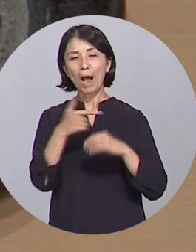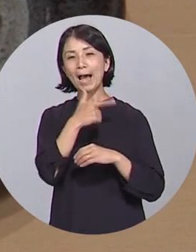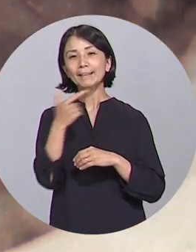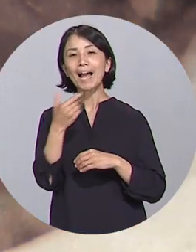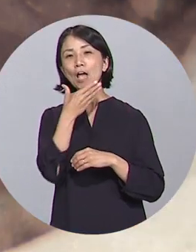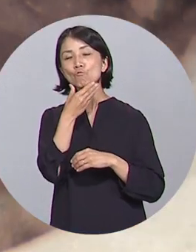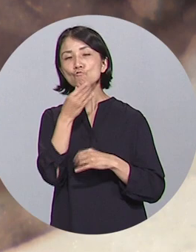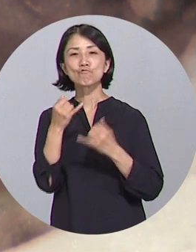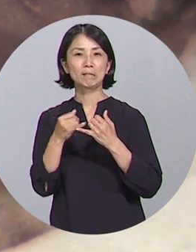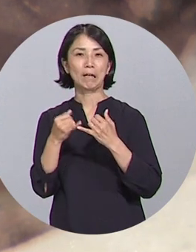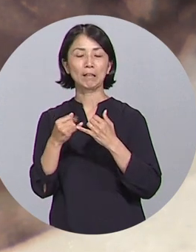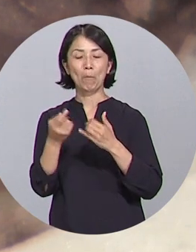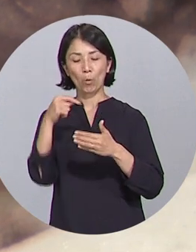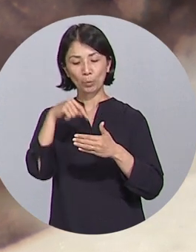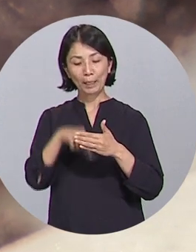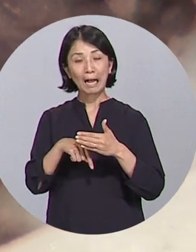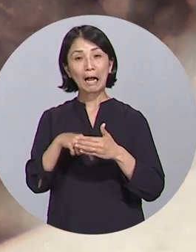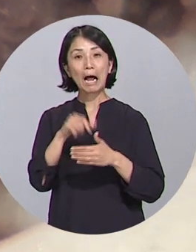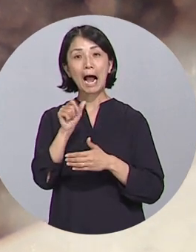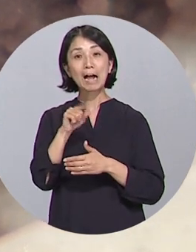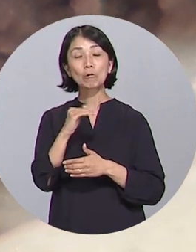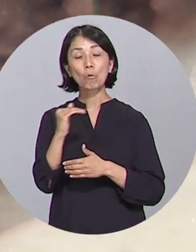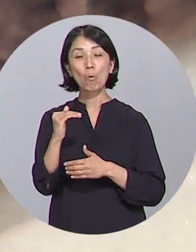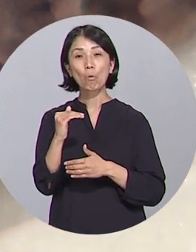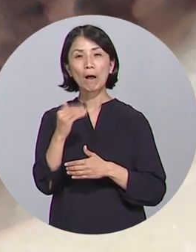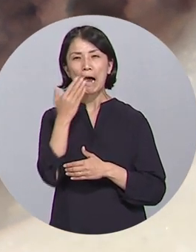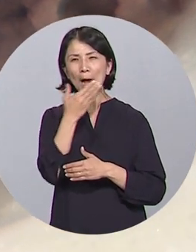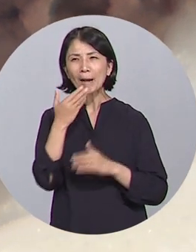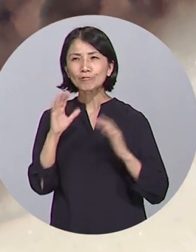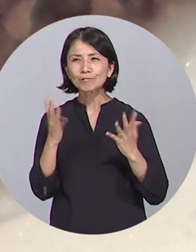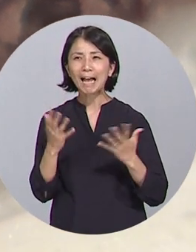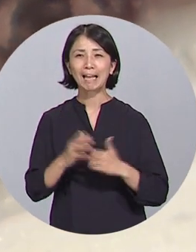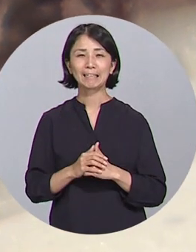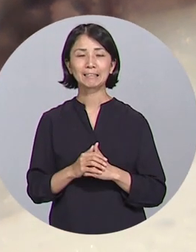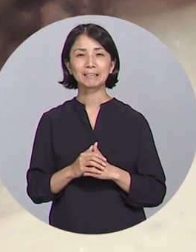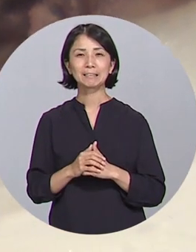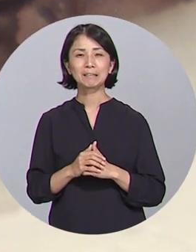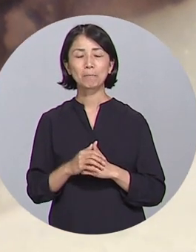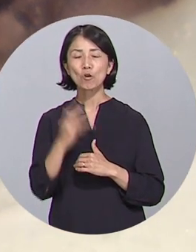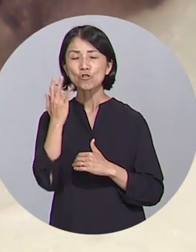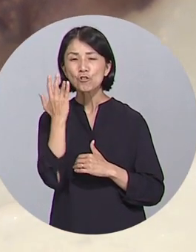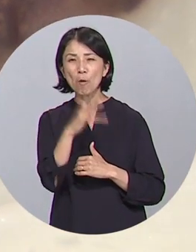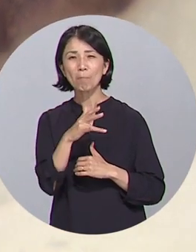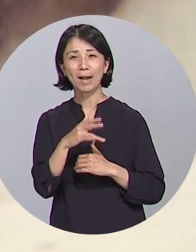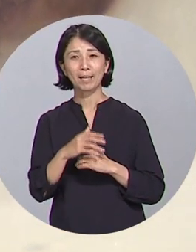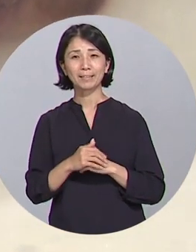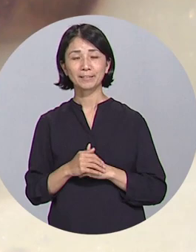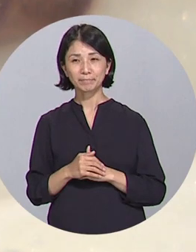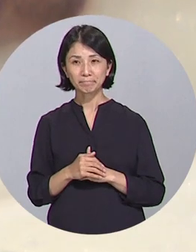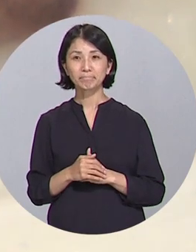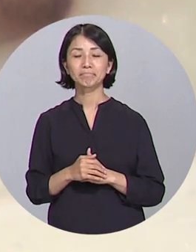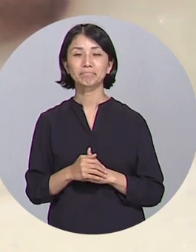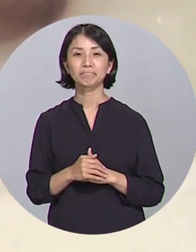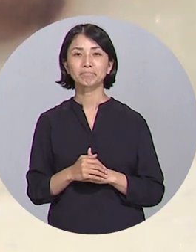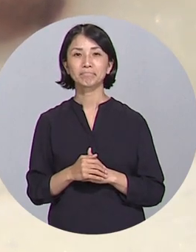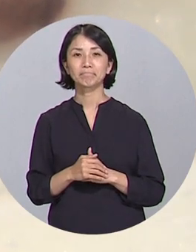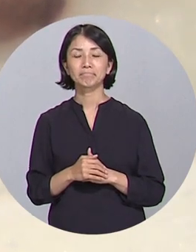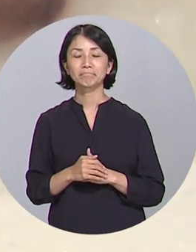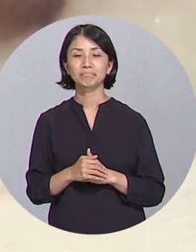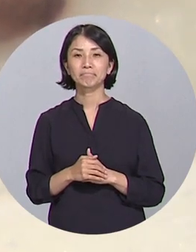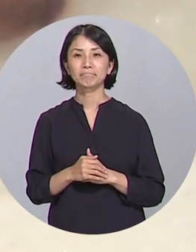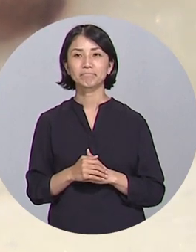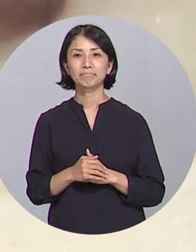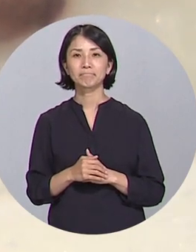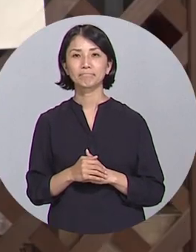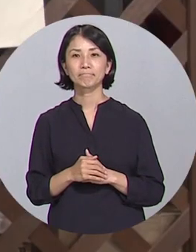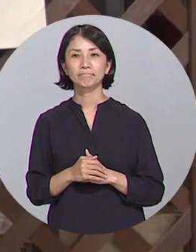ども、はい、中のあんこが全く甘くなくて、でしょっぱいぐらいですね。 そうですね、 結構いい塩梅の塩味が